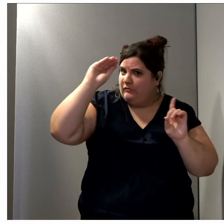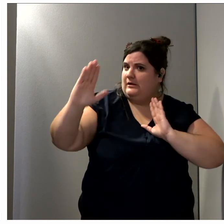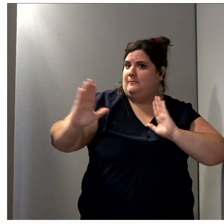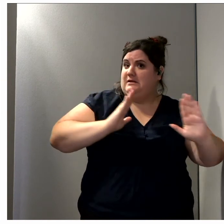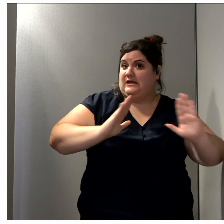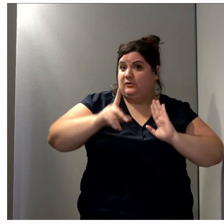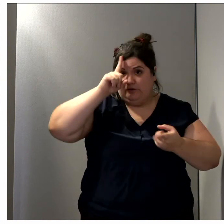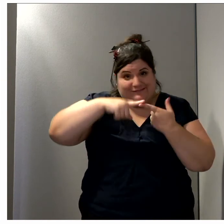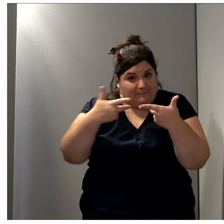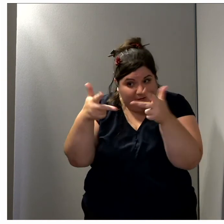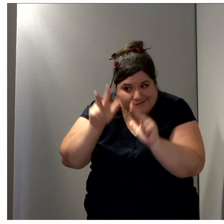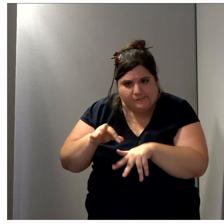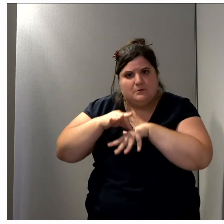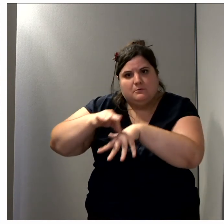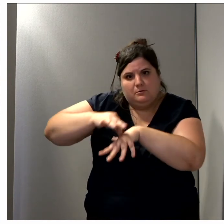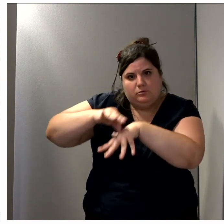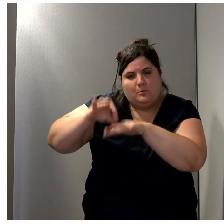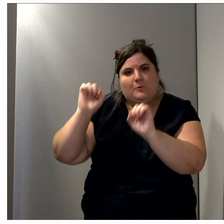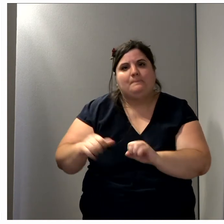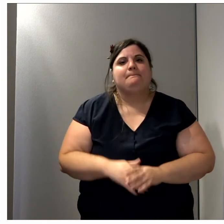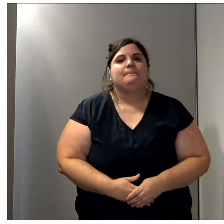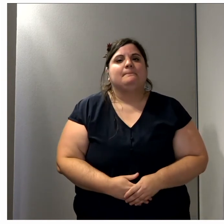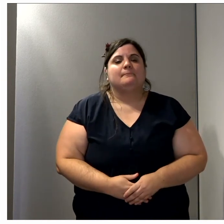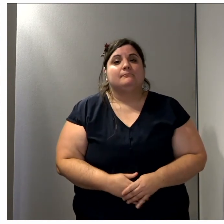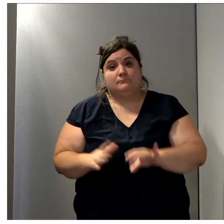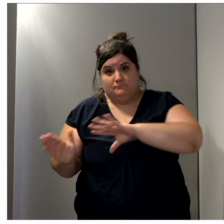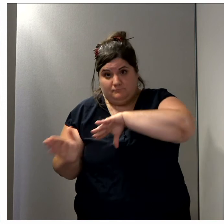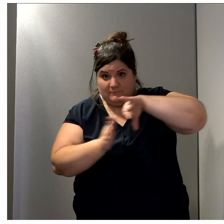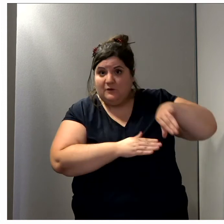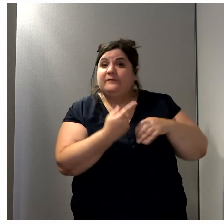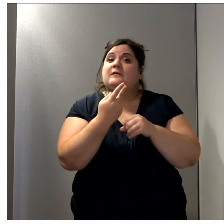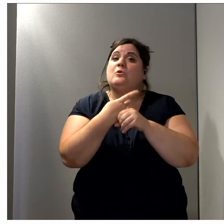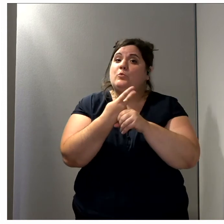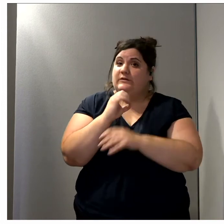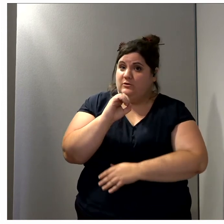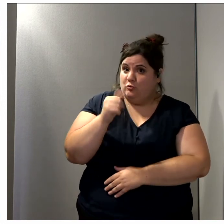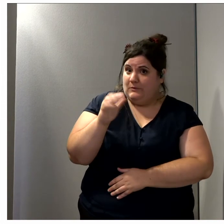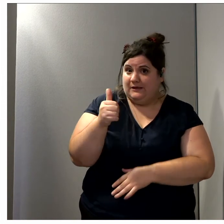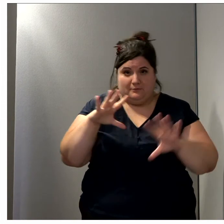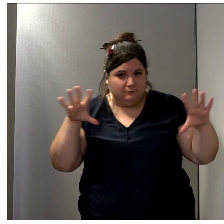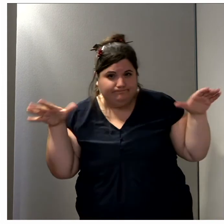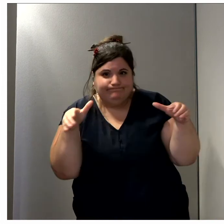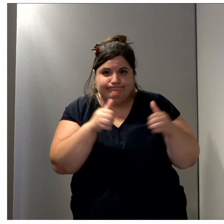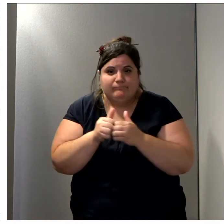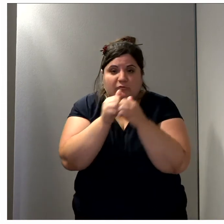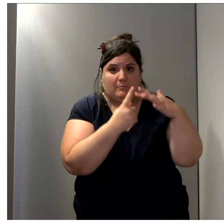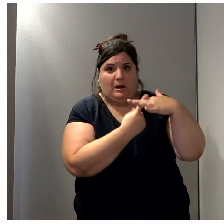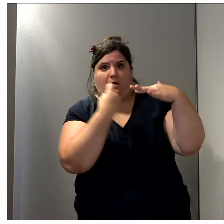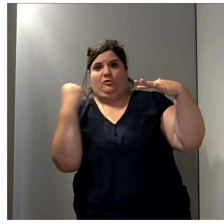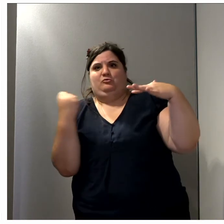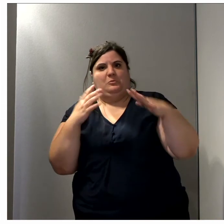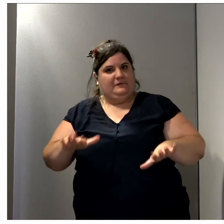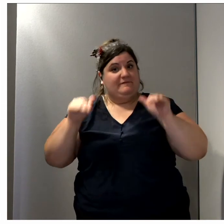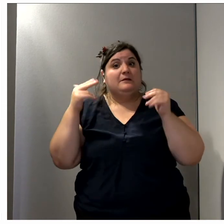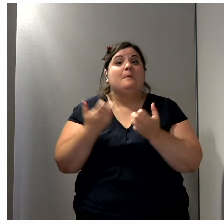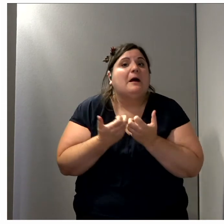il existe aussi des outils numériques collaboratifs qui permettent d'éviter l'isolement et notamment qui ont permis de